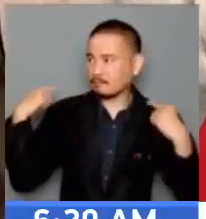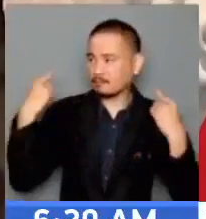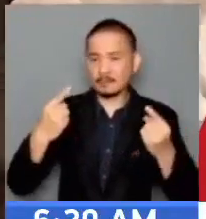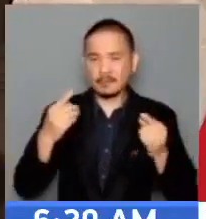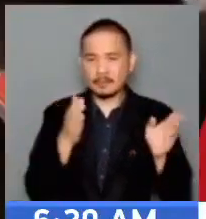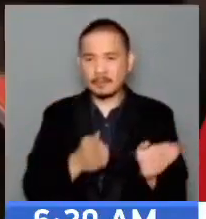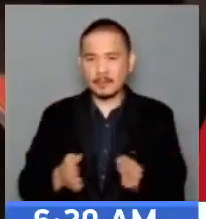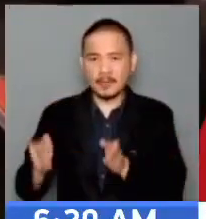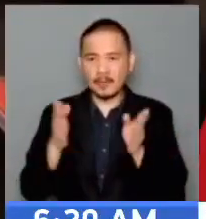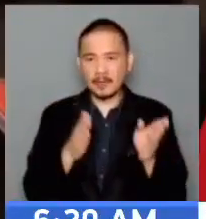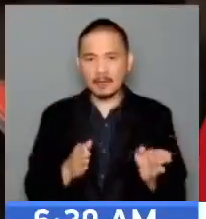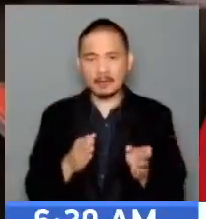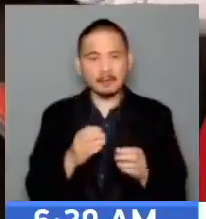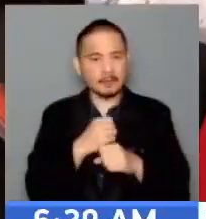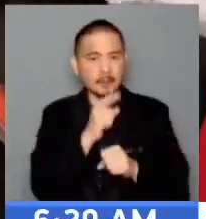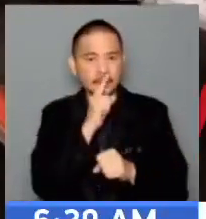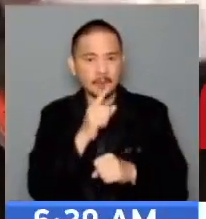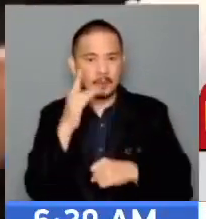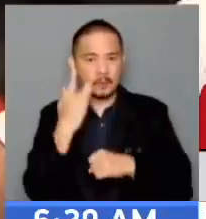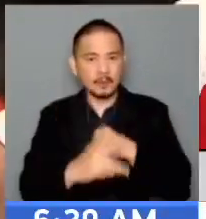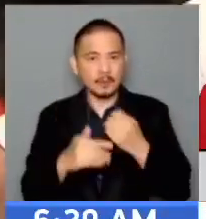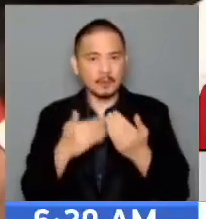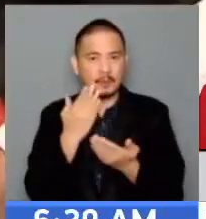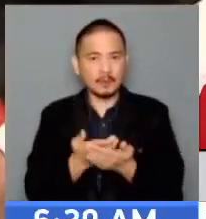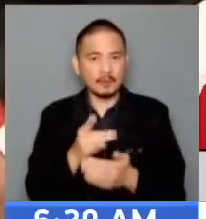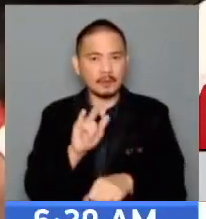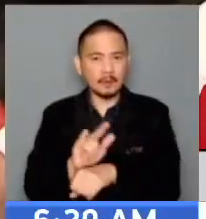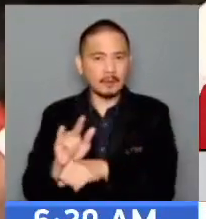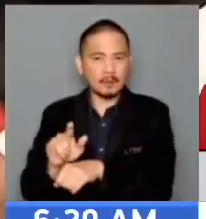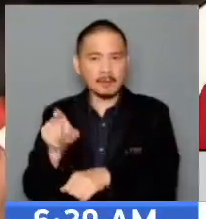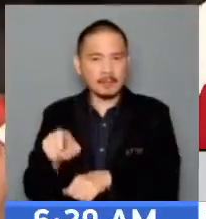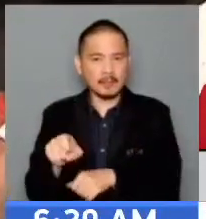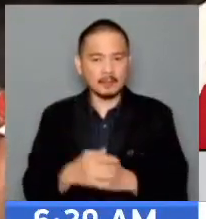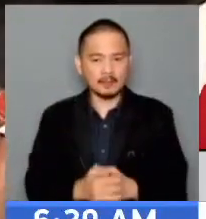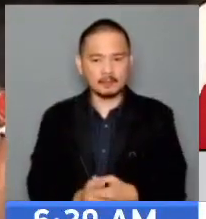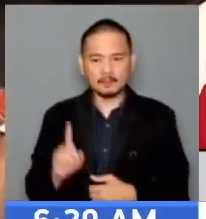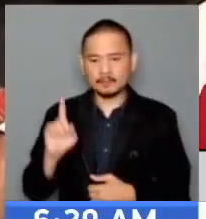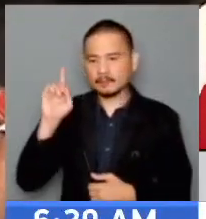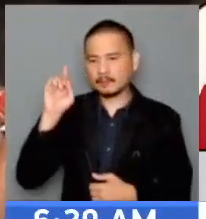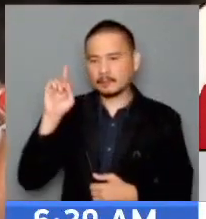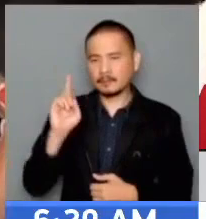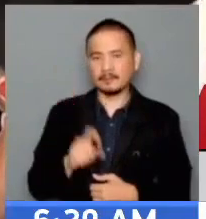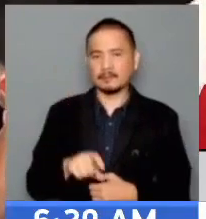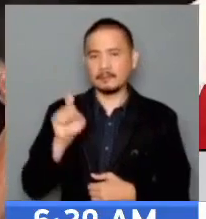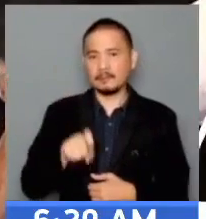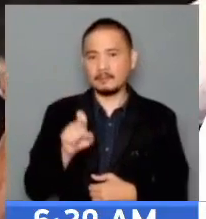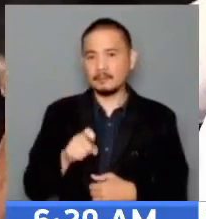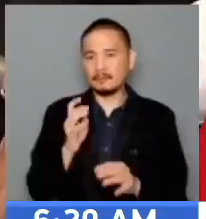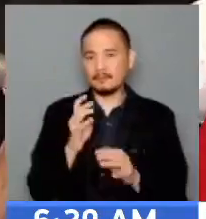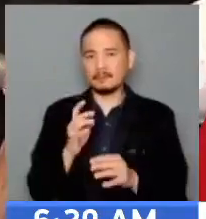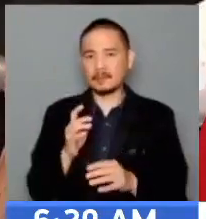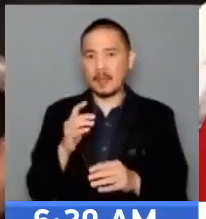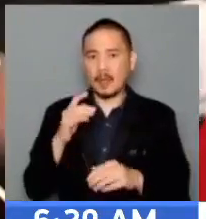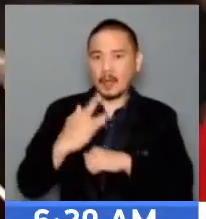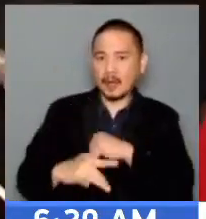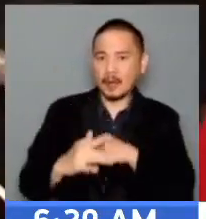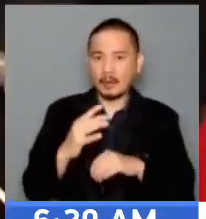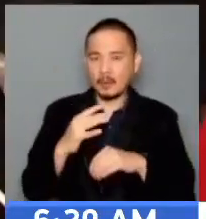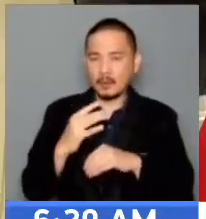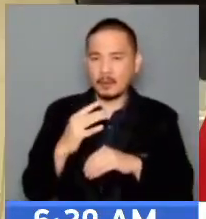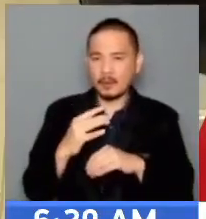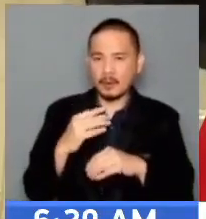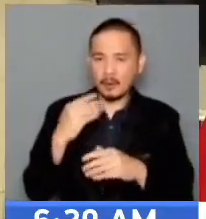sa airport. Alam namin na ganyang kahaba, so tiyak na sabi namin mahaba pila niyan, kaya kailangan talaga mas